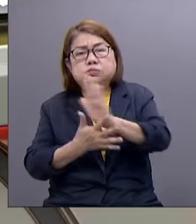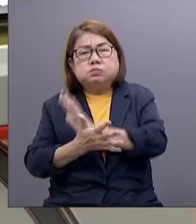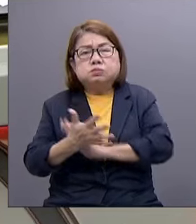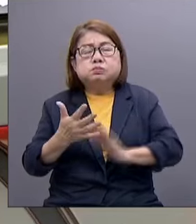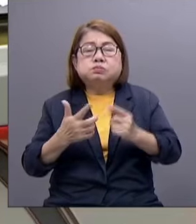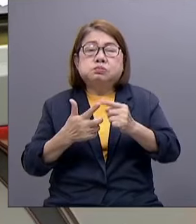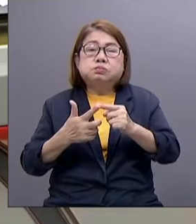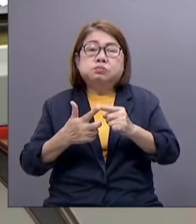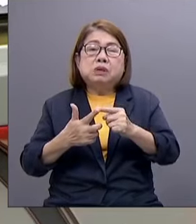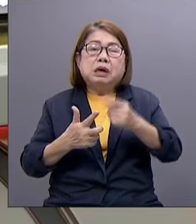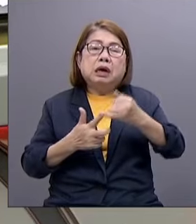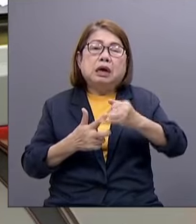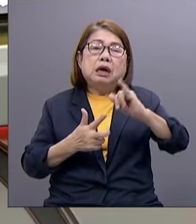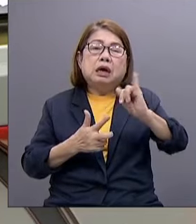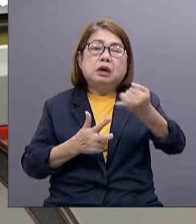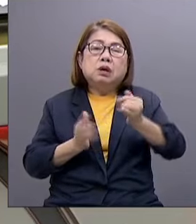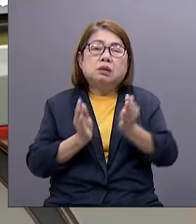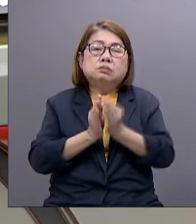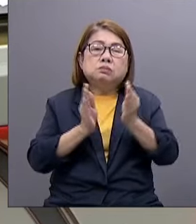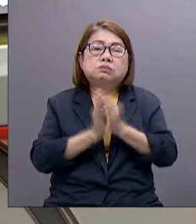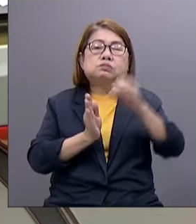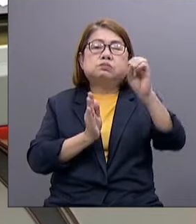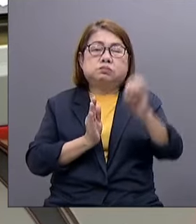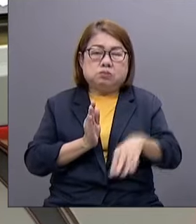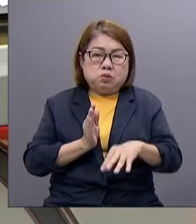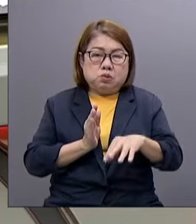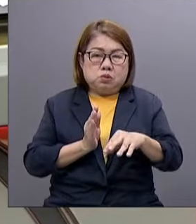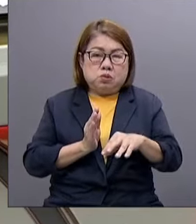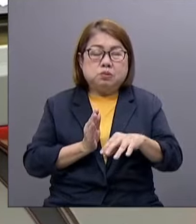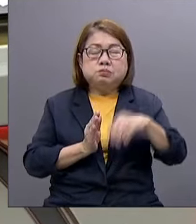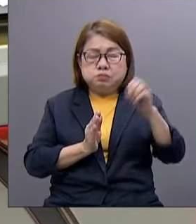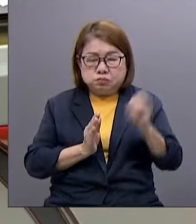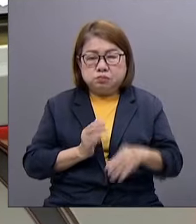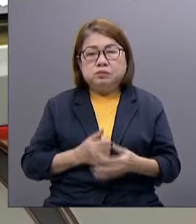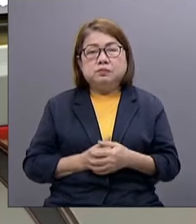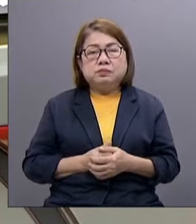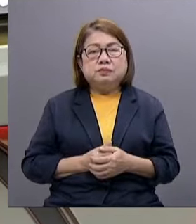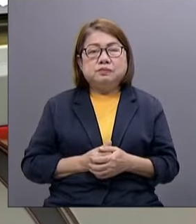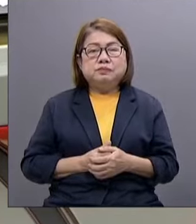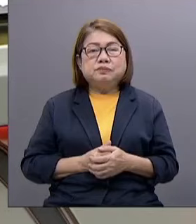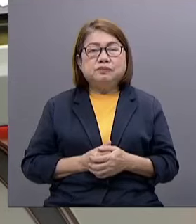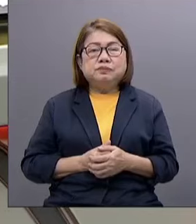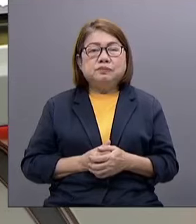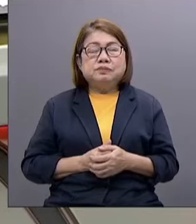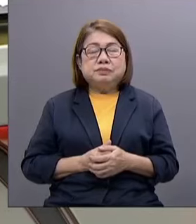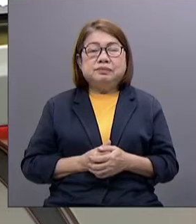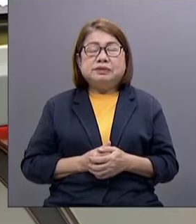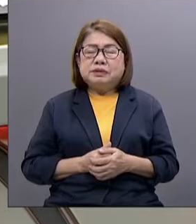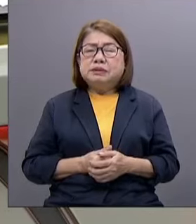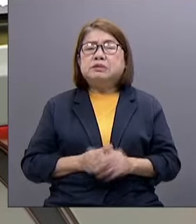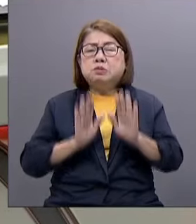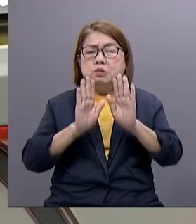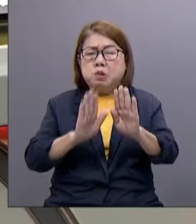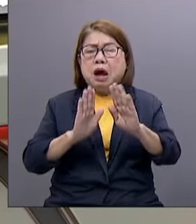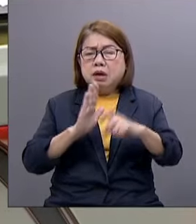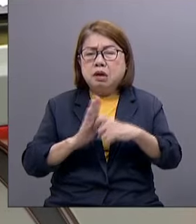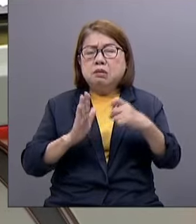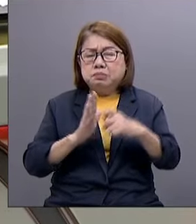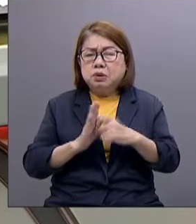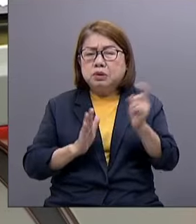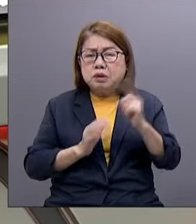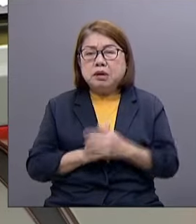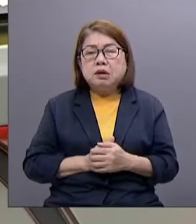แต่ว่าไม่สามารถที่จะผ่านการคัดเลือกในรอบของการเลือกไข้ไปได้ข้อสังเกตนะคะก็อาจจะพูด